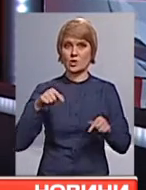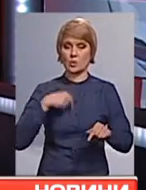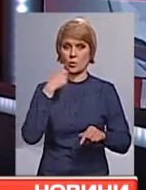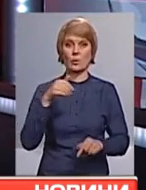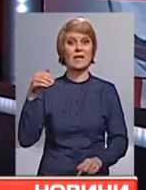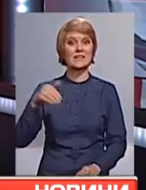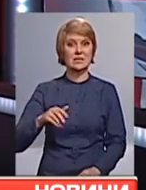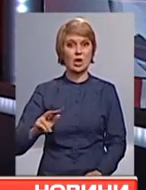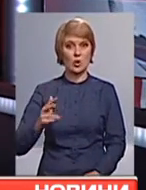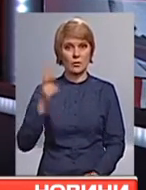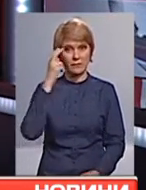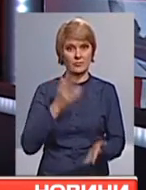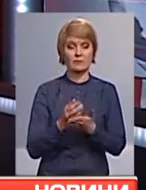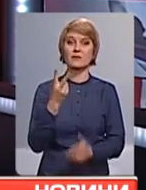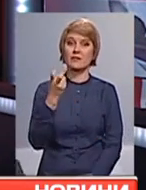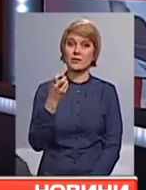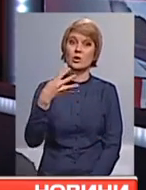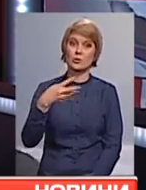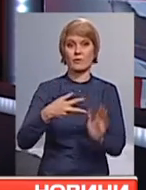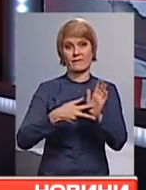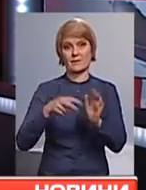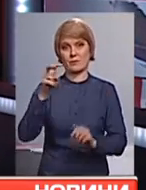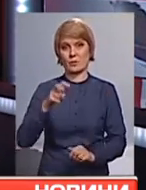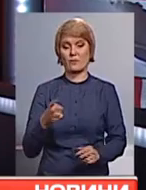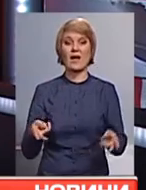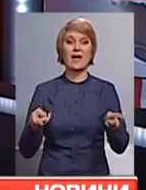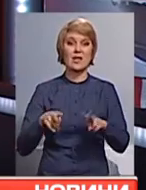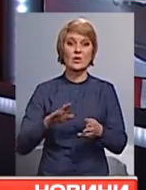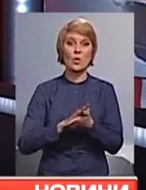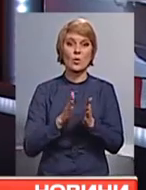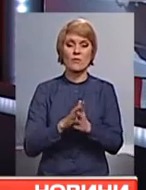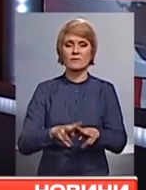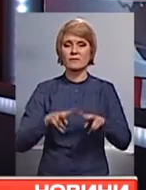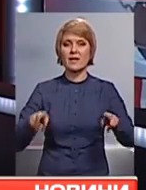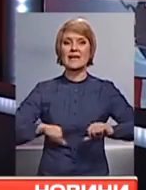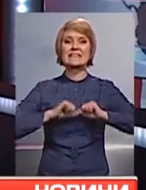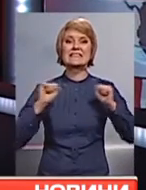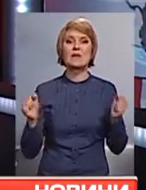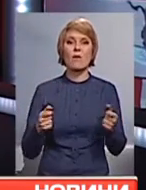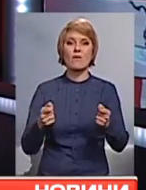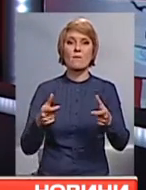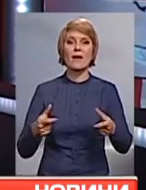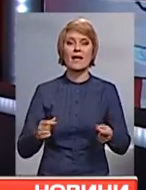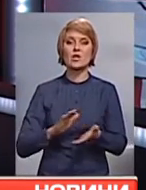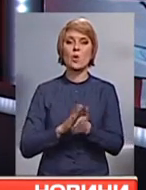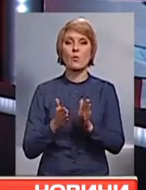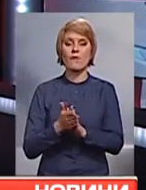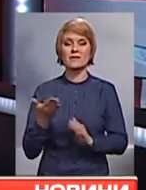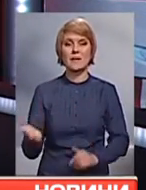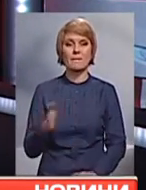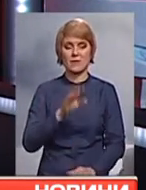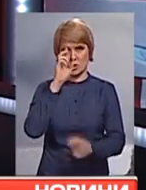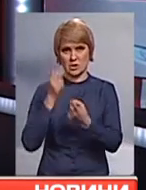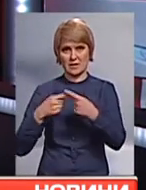1000 кубів Київ платитиме $248. Решта умов повністю повторюють так званий зимовий пакет домовленостей між країнами, за яким